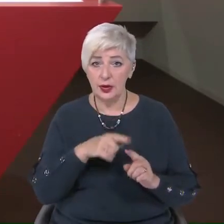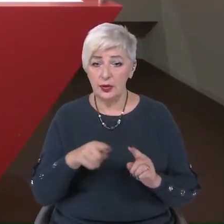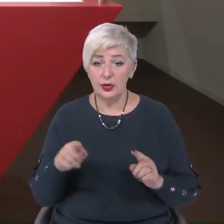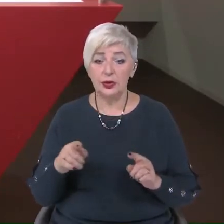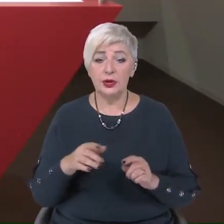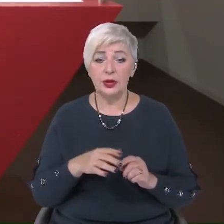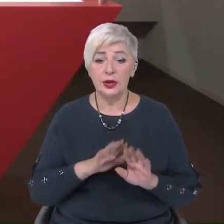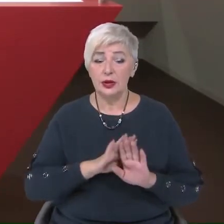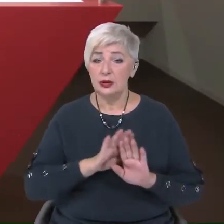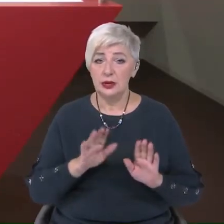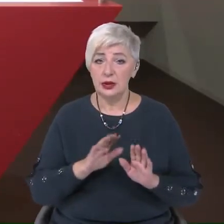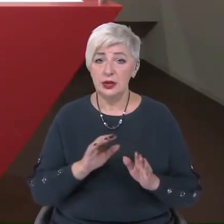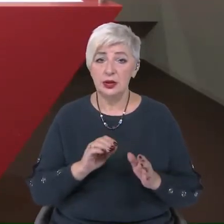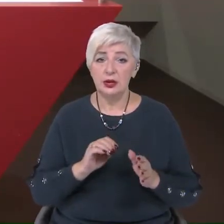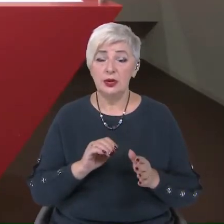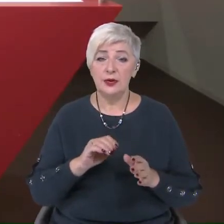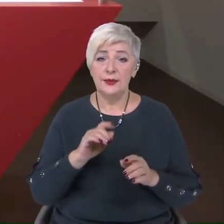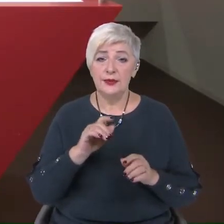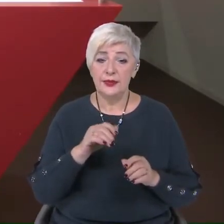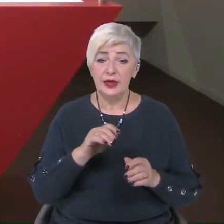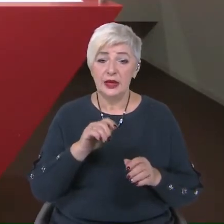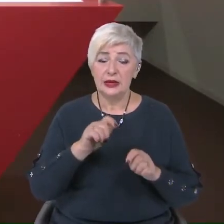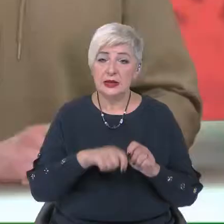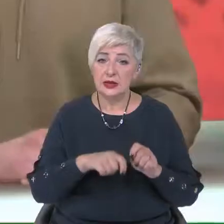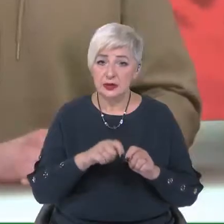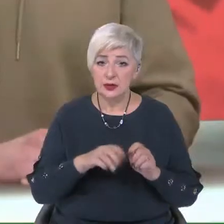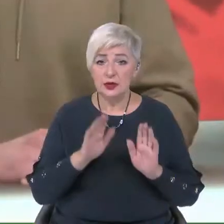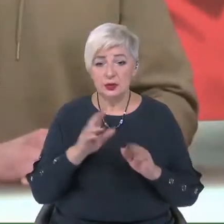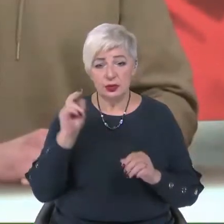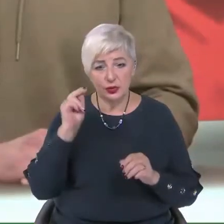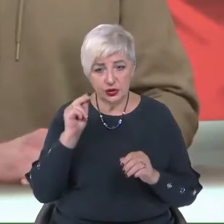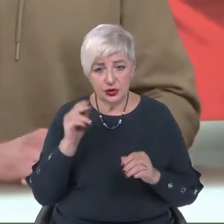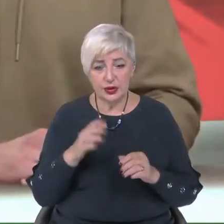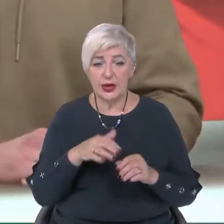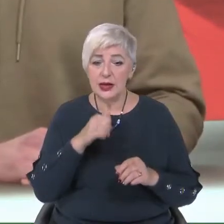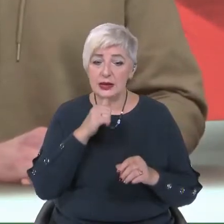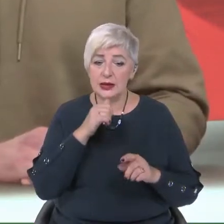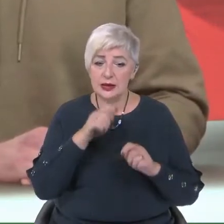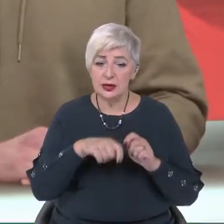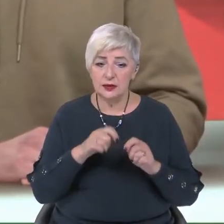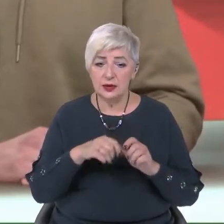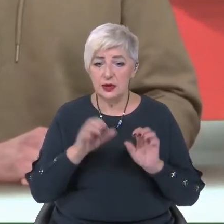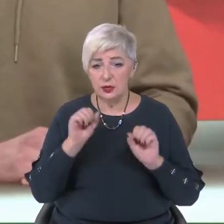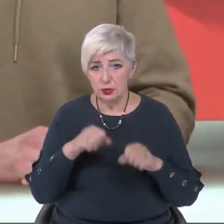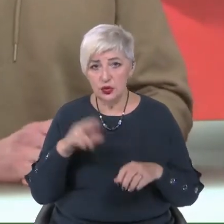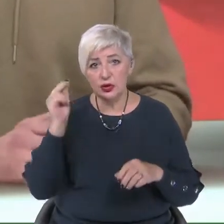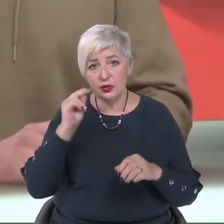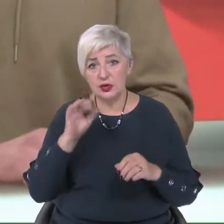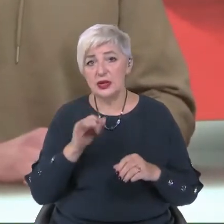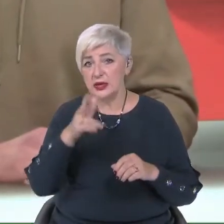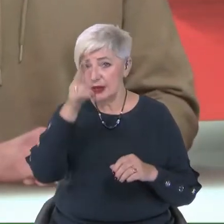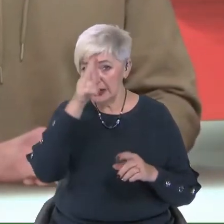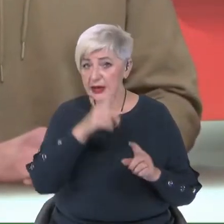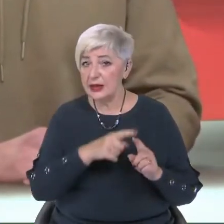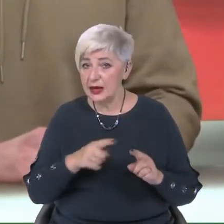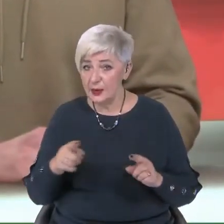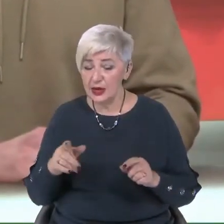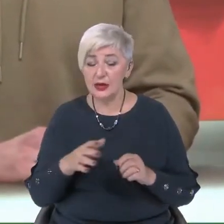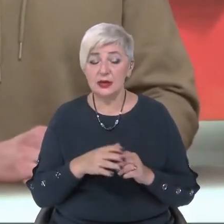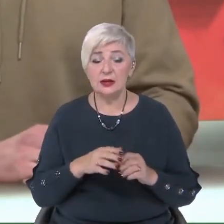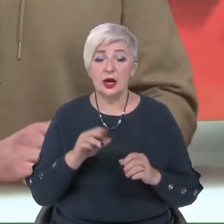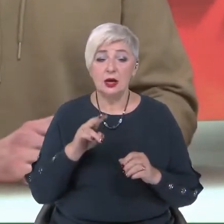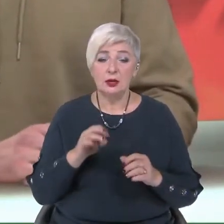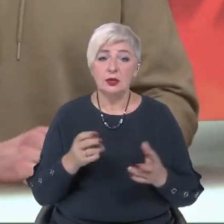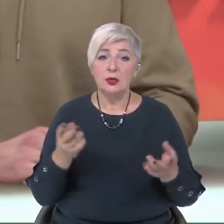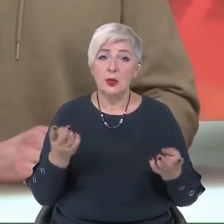не тільки тестуванню будуть вчитися, тому взагалі-то тестуванню можна навчитися і за 3 місяці, але